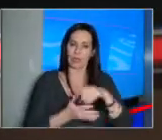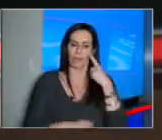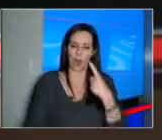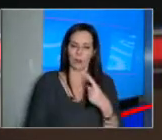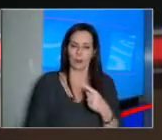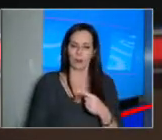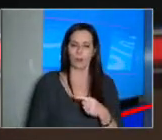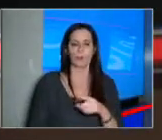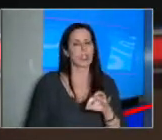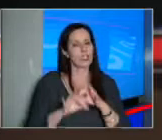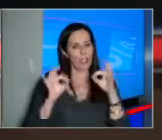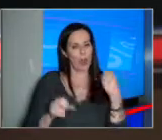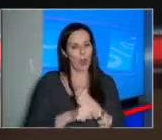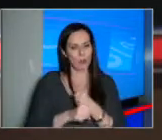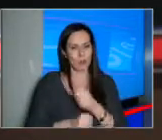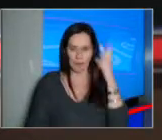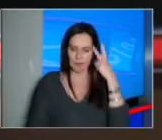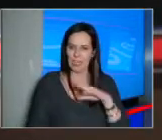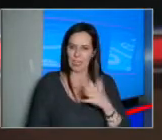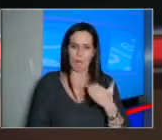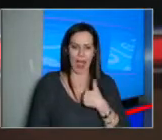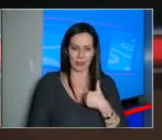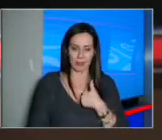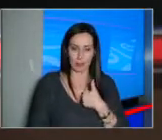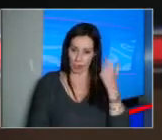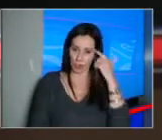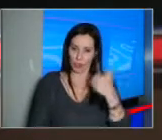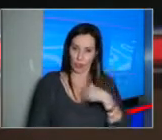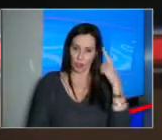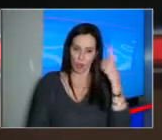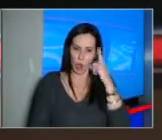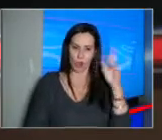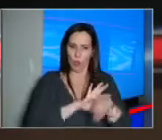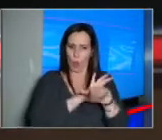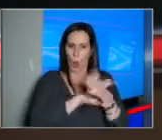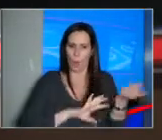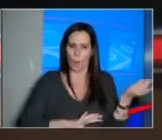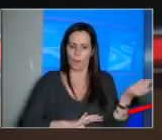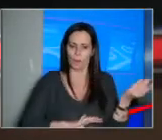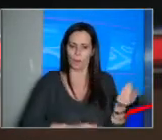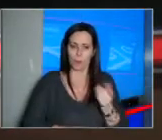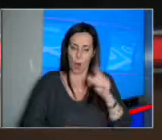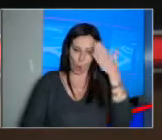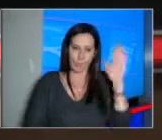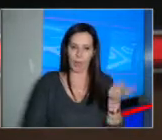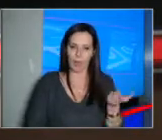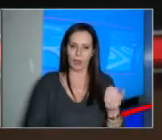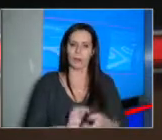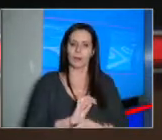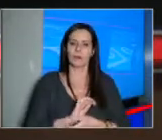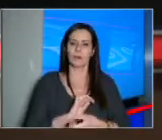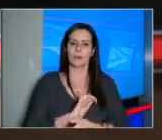ולראות. עכשיו, כשהתחלנו לעבוד על זה, הבנתי כמה אני, שחשבתי שאני יודעת, לא יודעת כלום מהחיים שלי. לא מכירה.